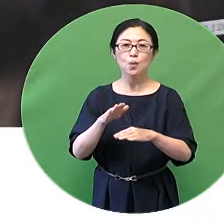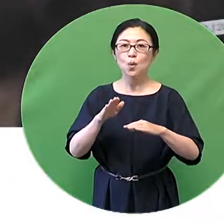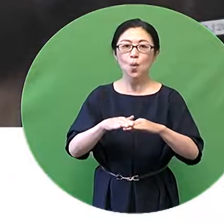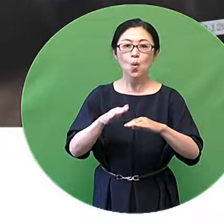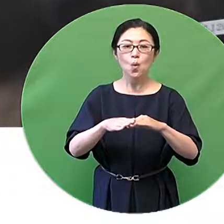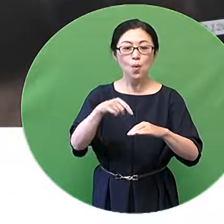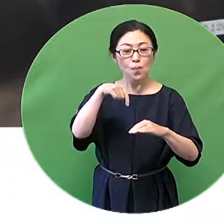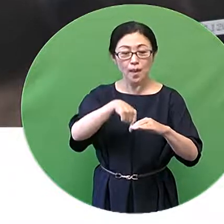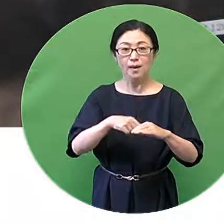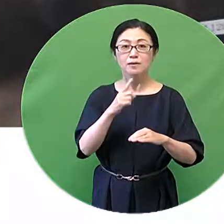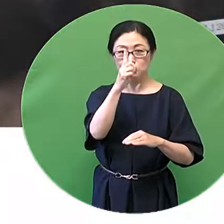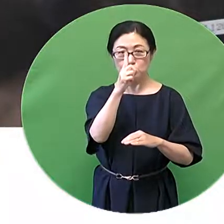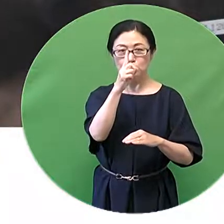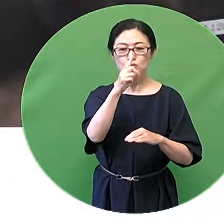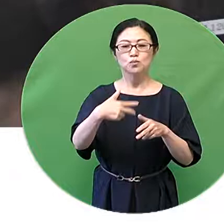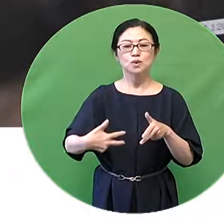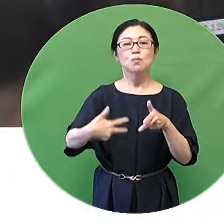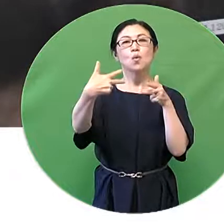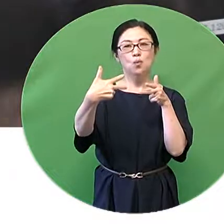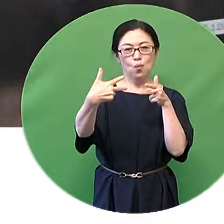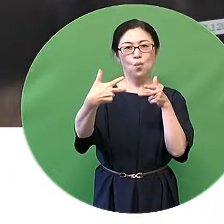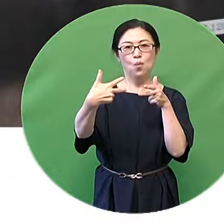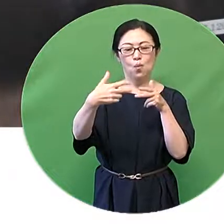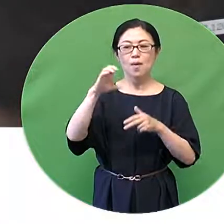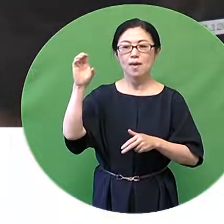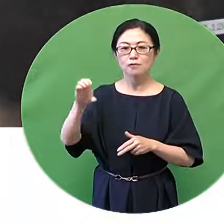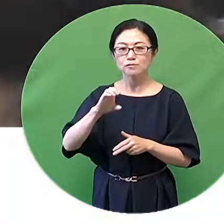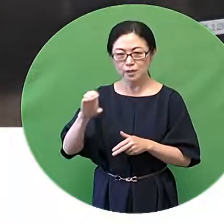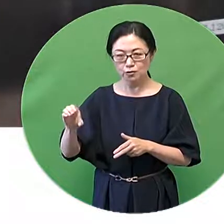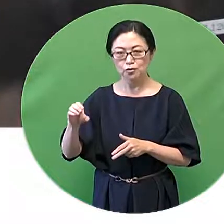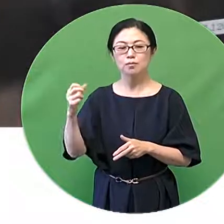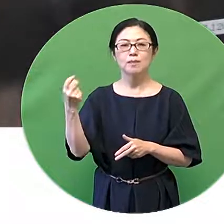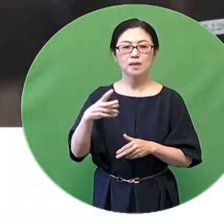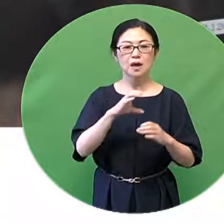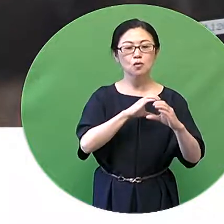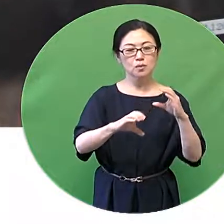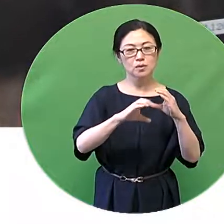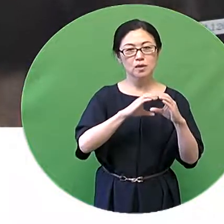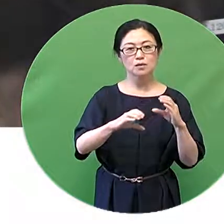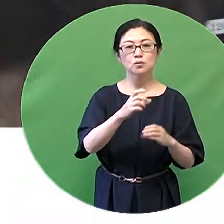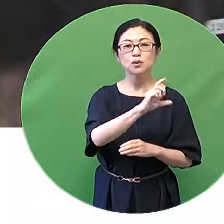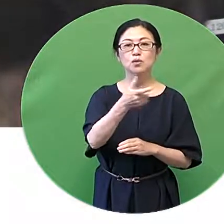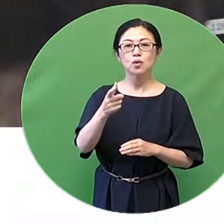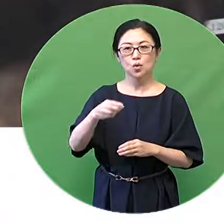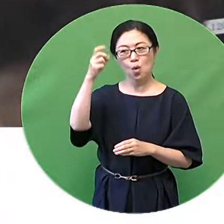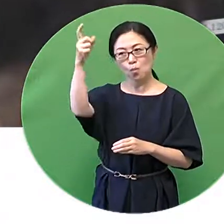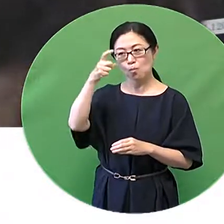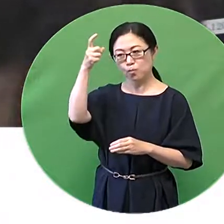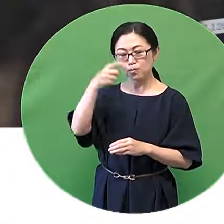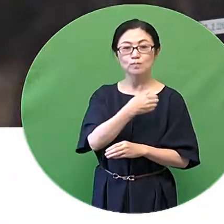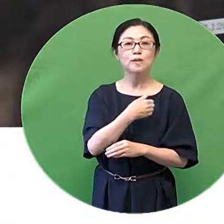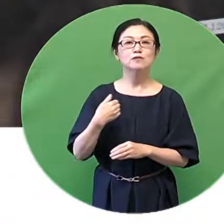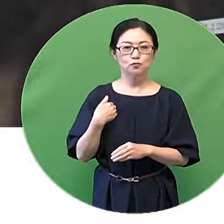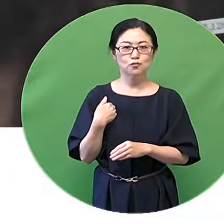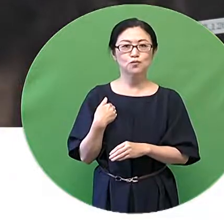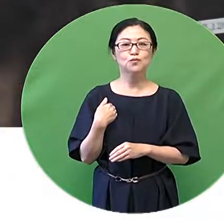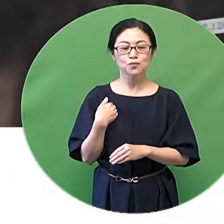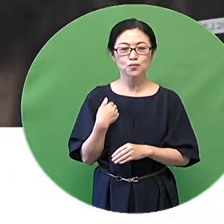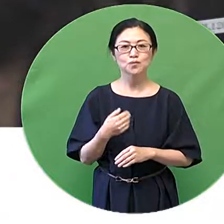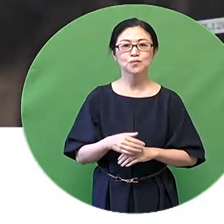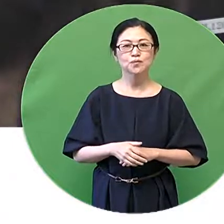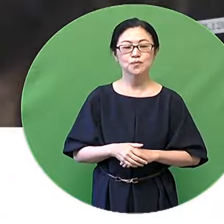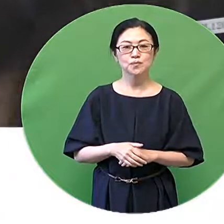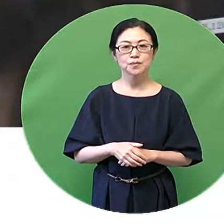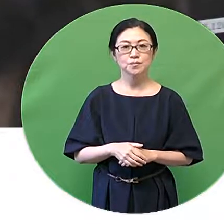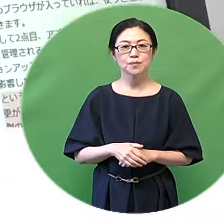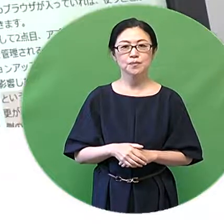えば、仕事でスキルアップしたい方が Excel やコミュニケーションなどをオンラインで学べる e-learning 講座をご用意し